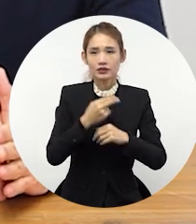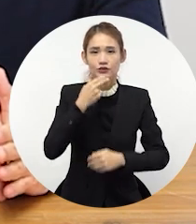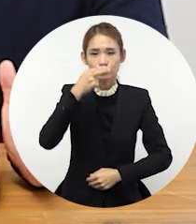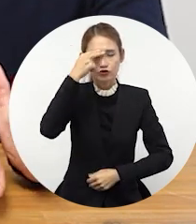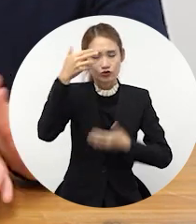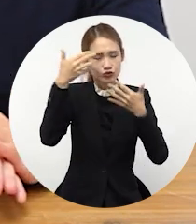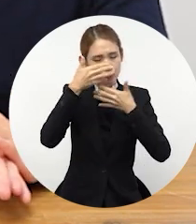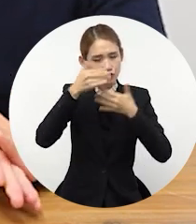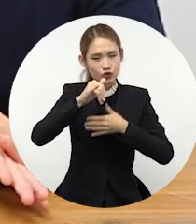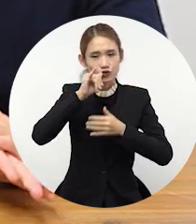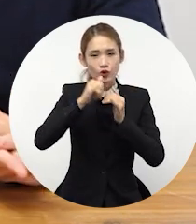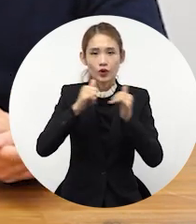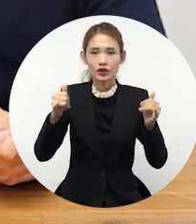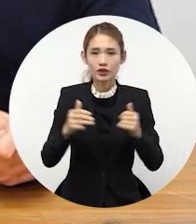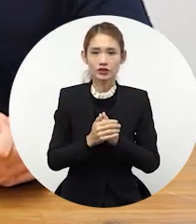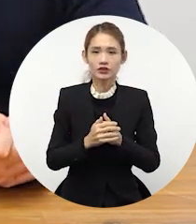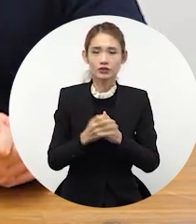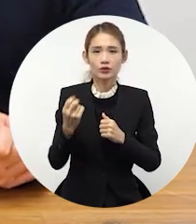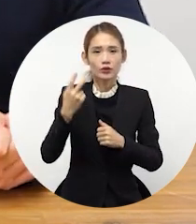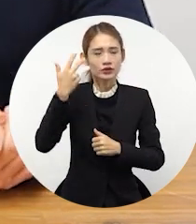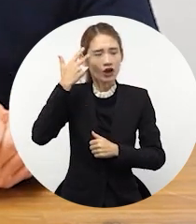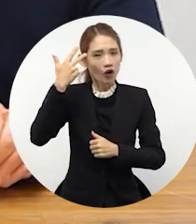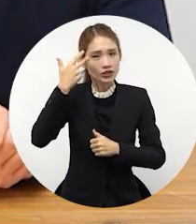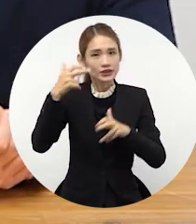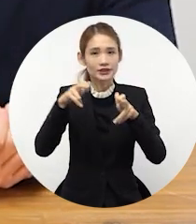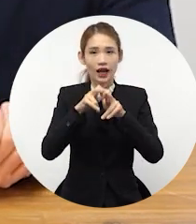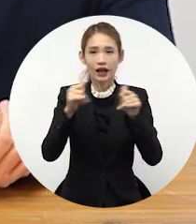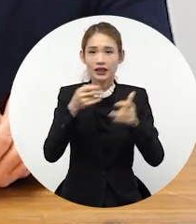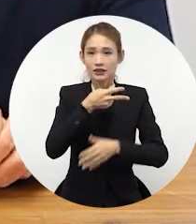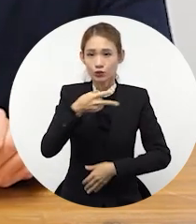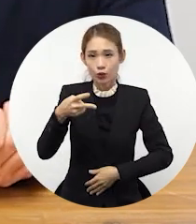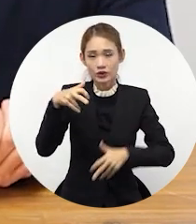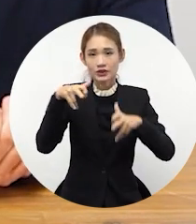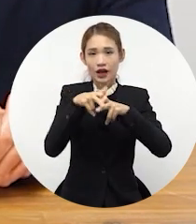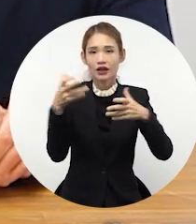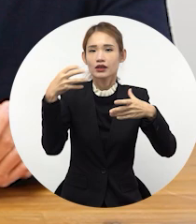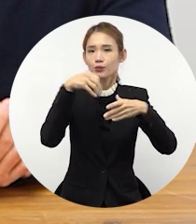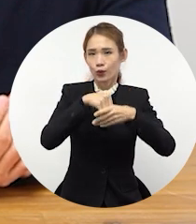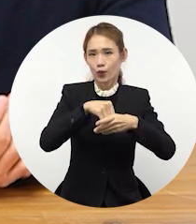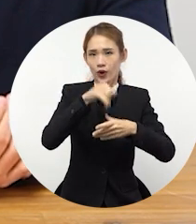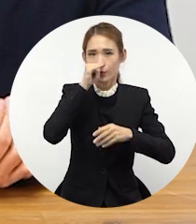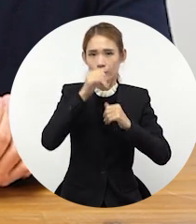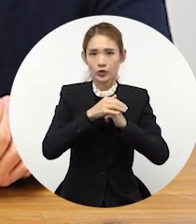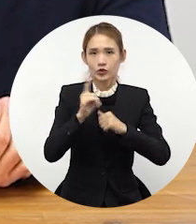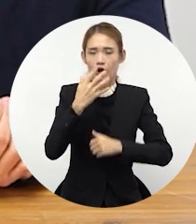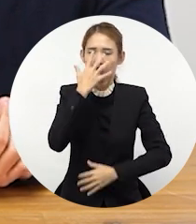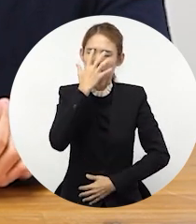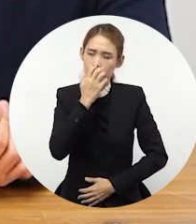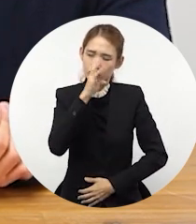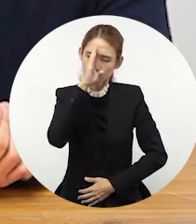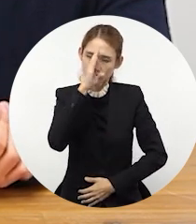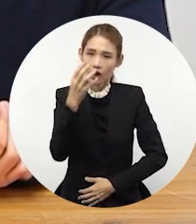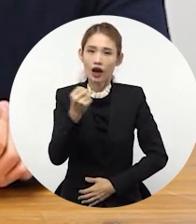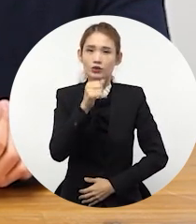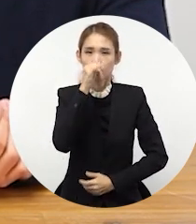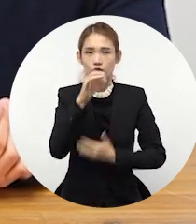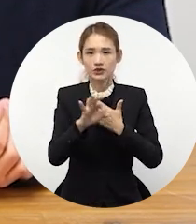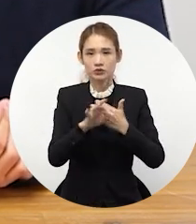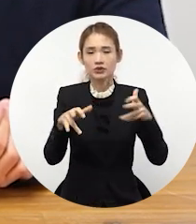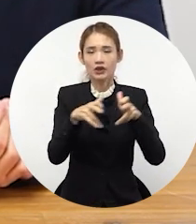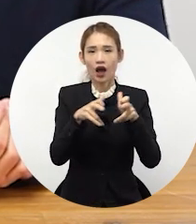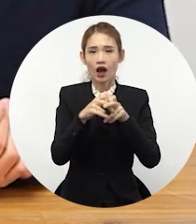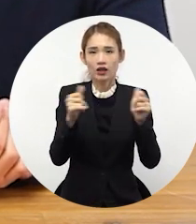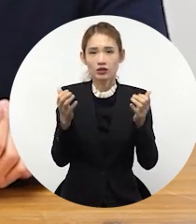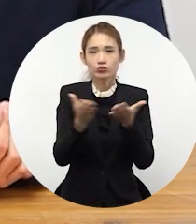말씀드린 대로 알코올 중독자분들 또는 정신장애인도 장애 많이 포함시키시고 어떤 맞아요. 나라는 우울증을 가진 맞아요.